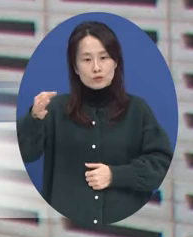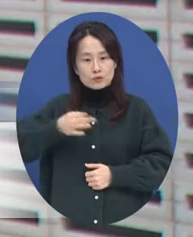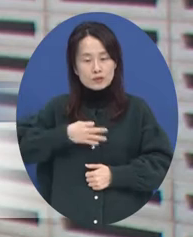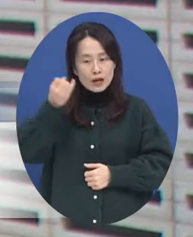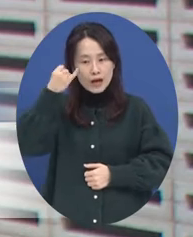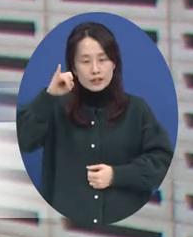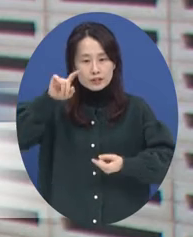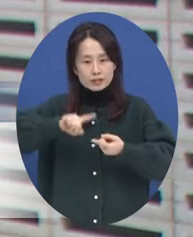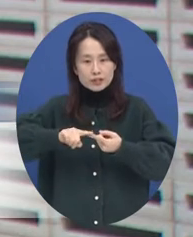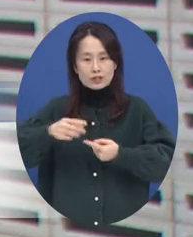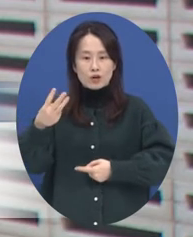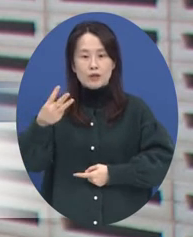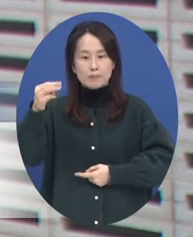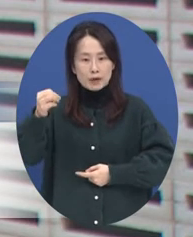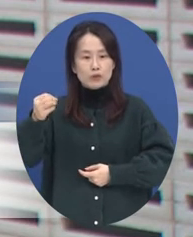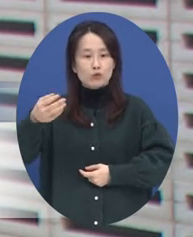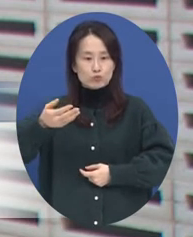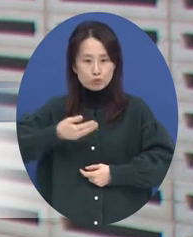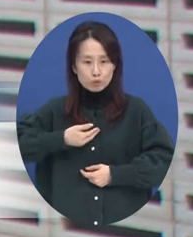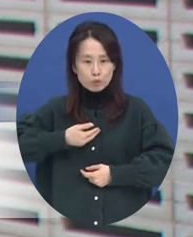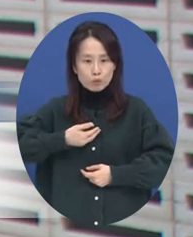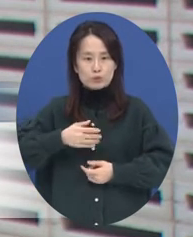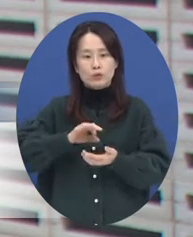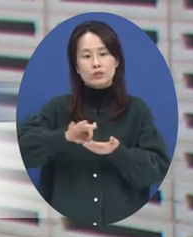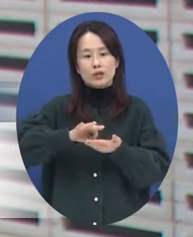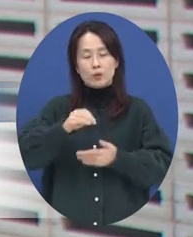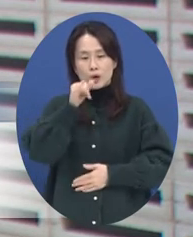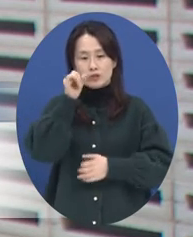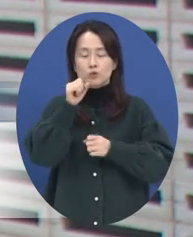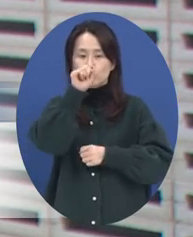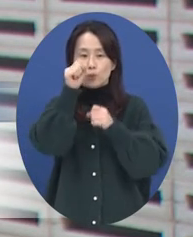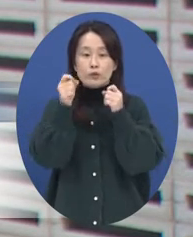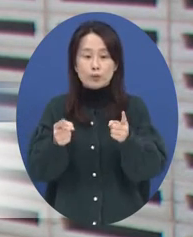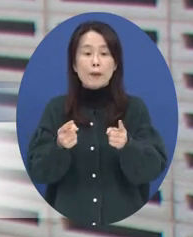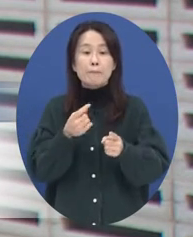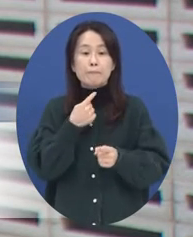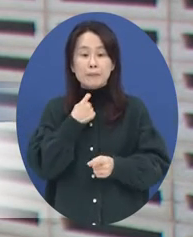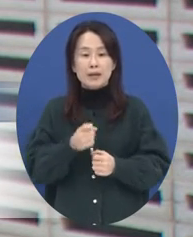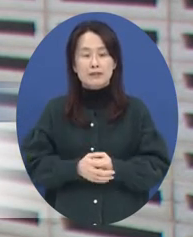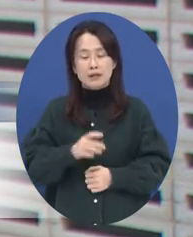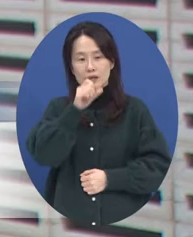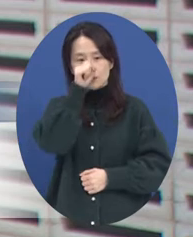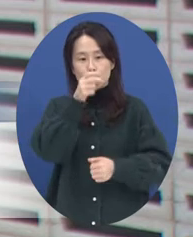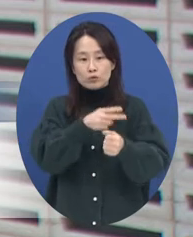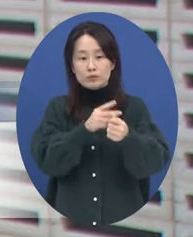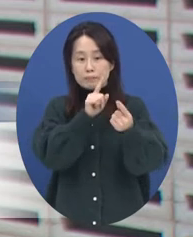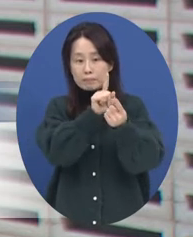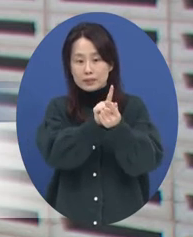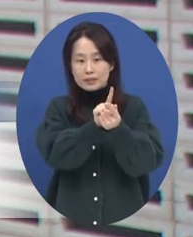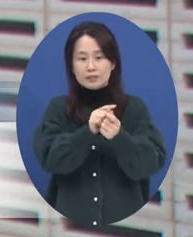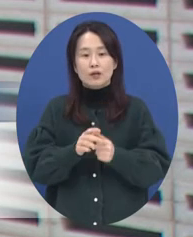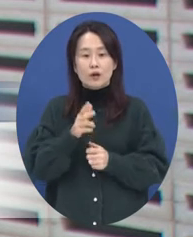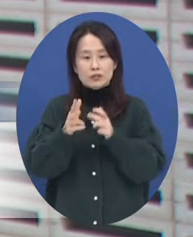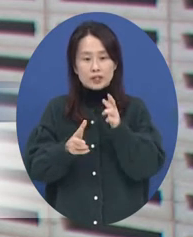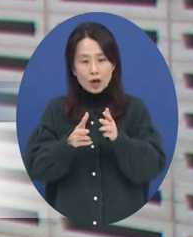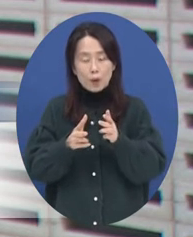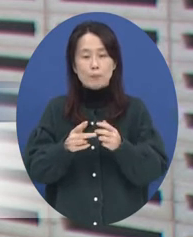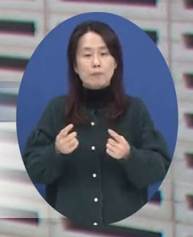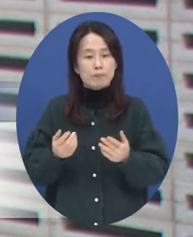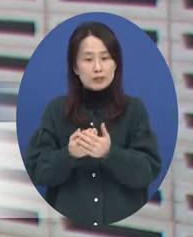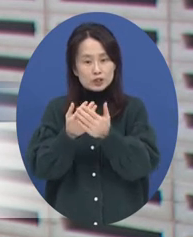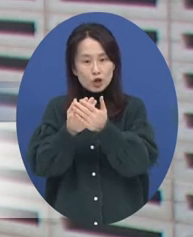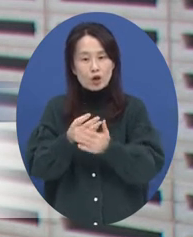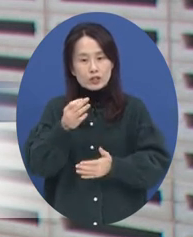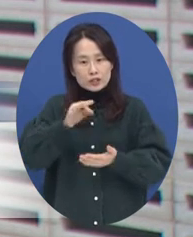경우에는 3천만 원을 자부담 없이 이제 사용할 수 있는 좋은 기회였습니다. 좋은 멘토들을 만나서